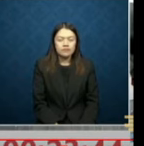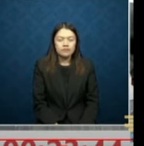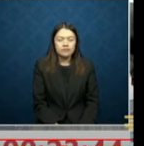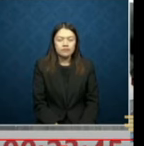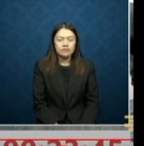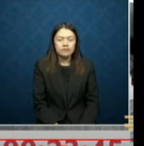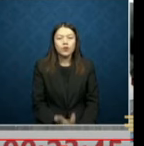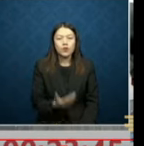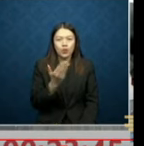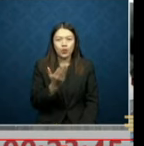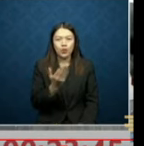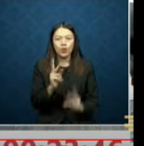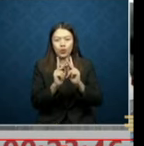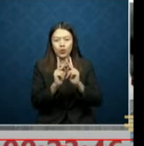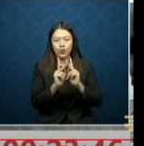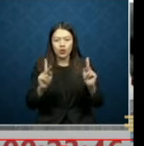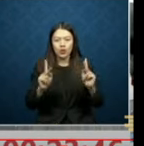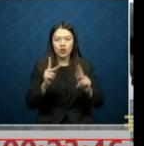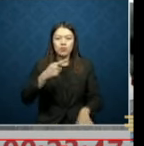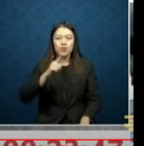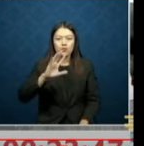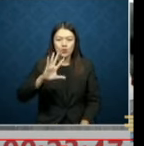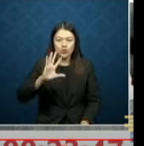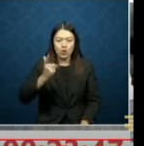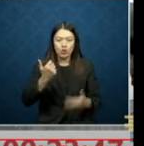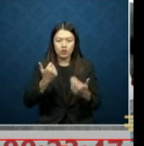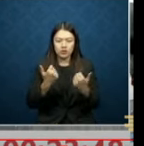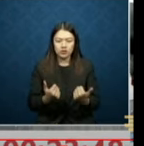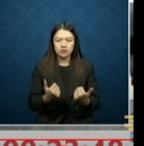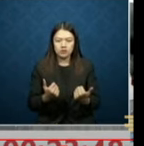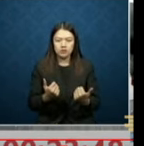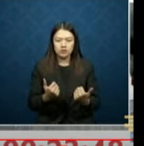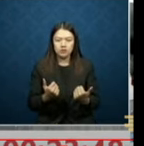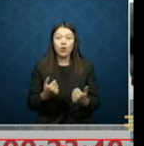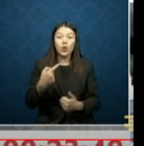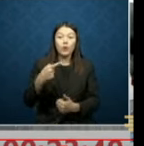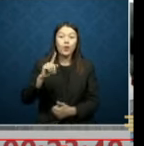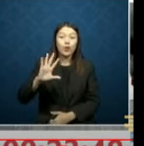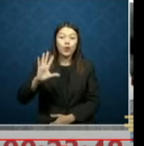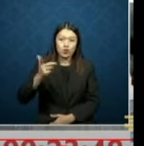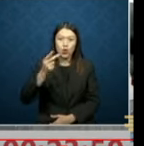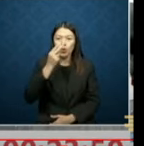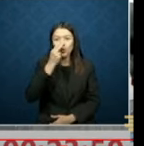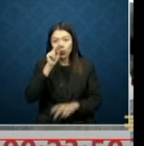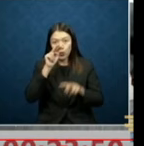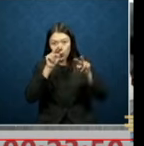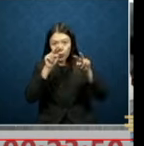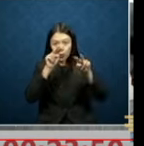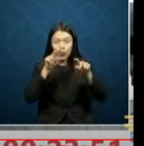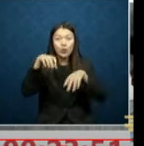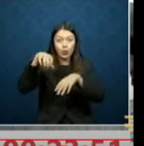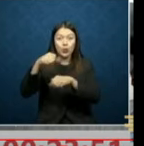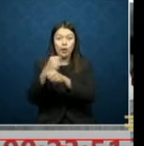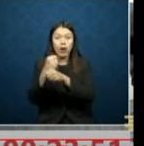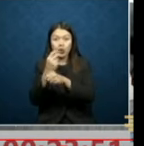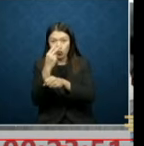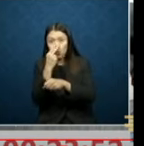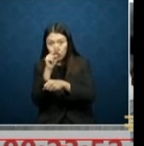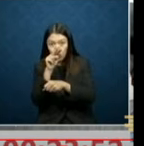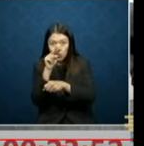ผมจึงขอให้คณะกรรมการปปช.เนี่ยตอนนี้คณะกรรมการปปช.ดูโทรทัศน์อยู่ที่สํานักงานหรือเปล่า